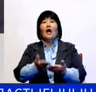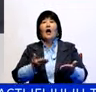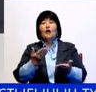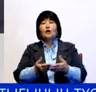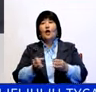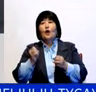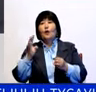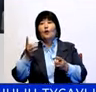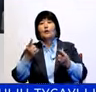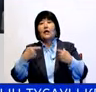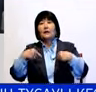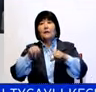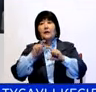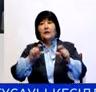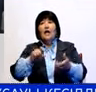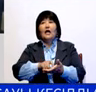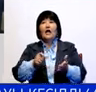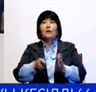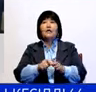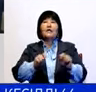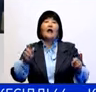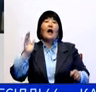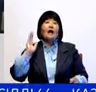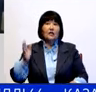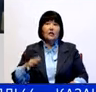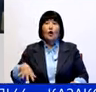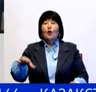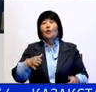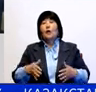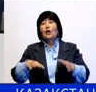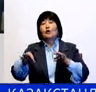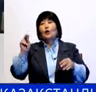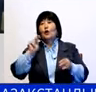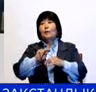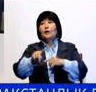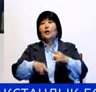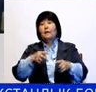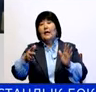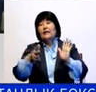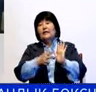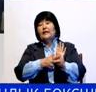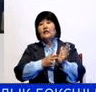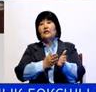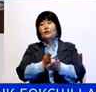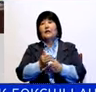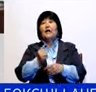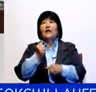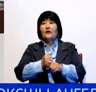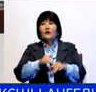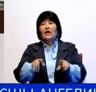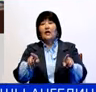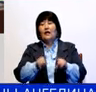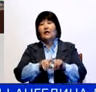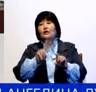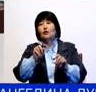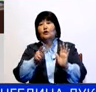14 инклюзивті білім беру кабинеттері ашылады. Өңірлік жол картасы білім беру процесінің 8 бағыты бойынша жасақталған 107